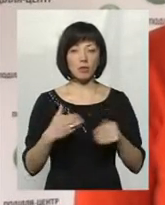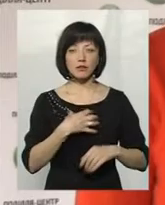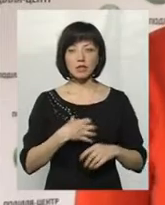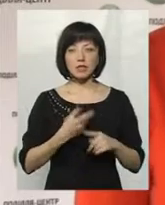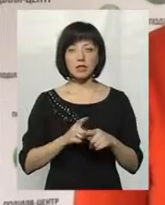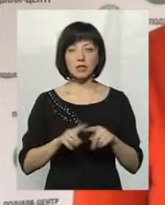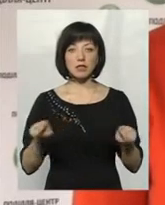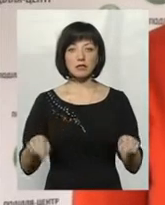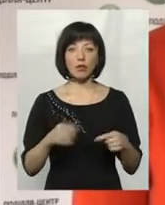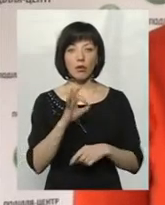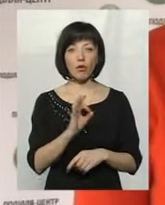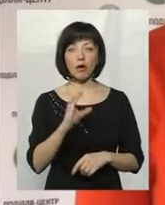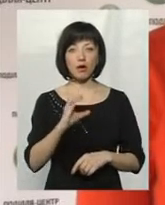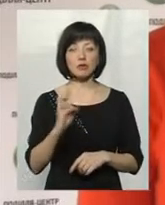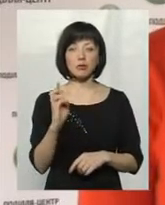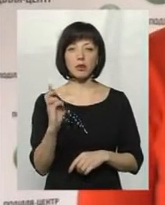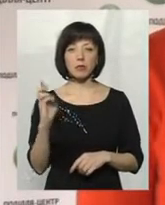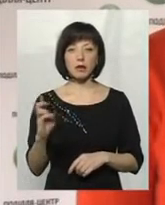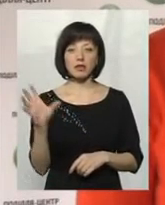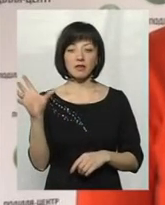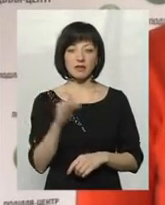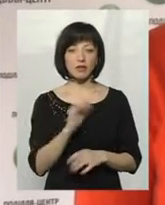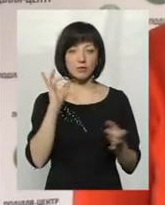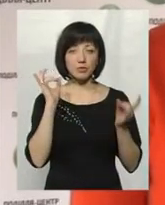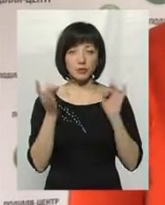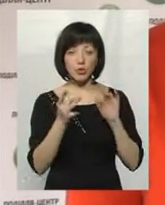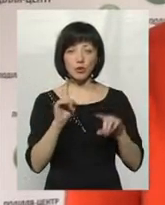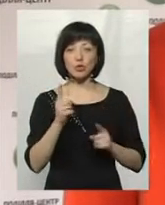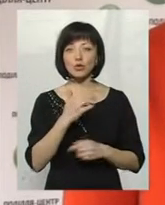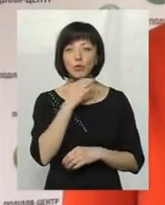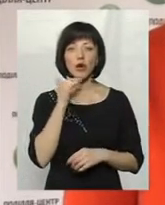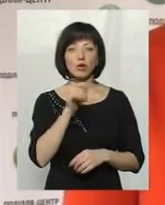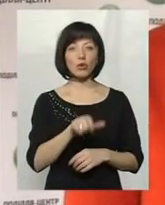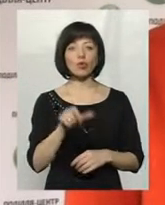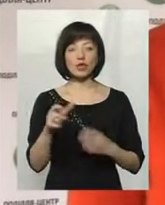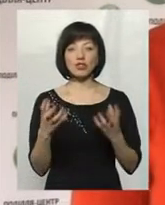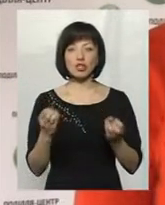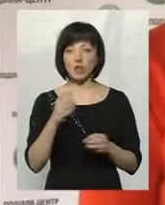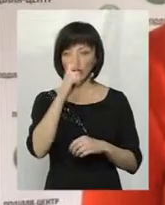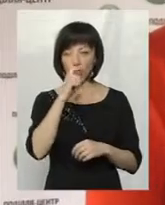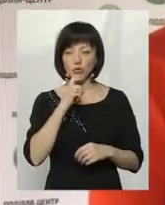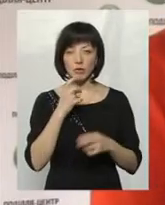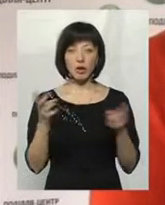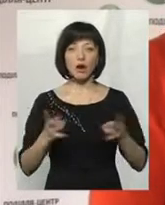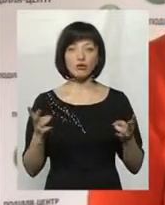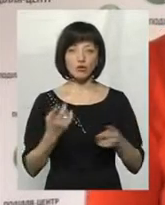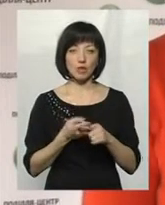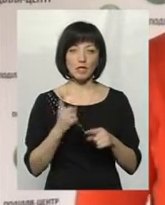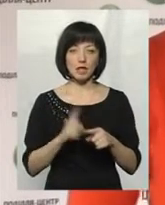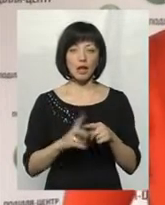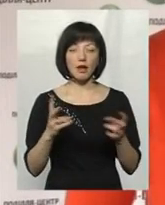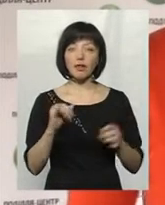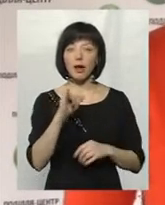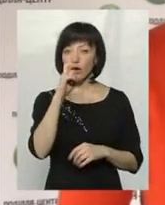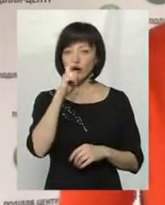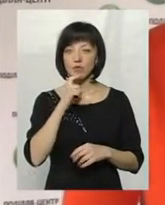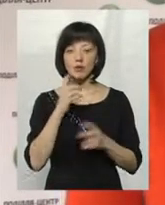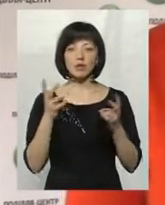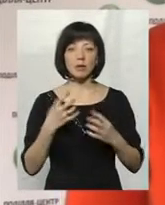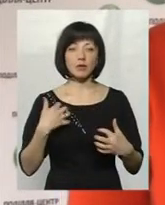це створення ОСББ. Воно зараз у всіх на слуху, але дуже багато людей, які ще не розуміють, для чого це, і не розуміють, чому